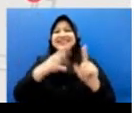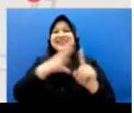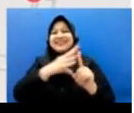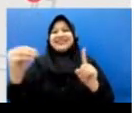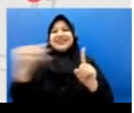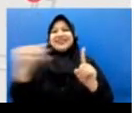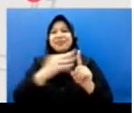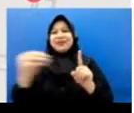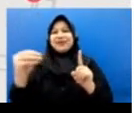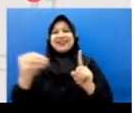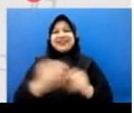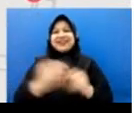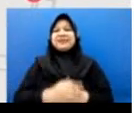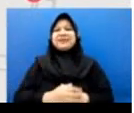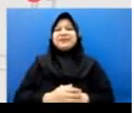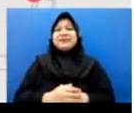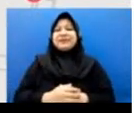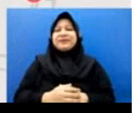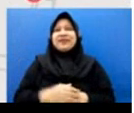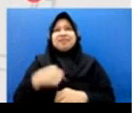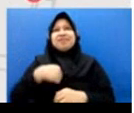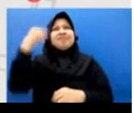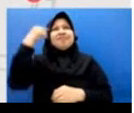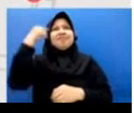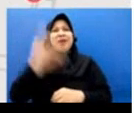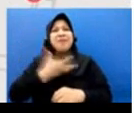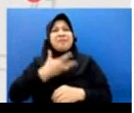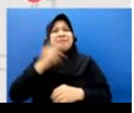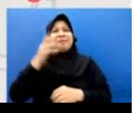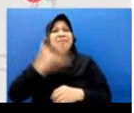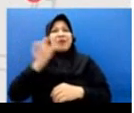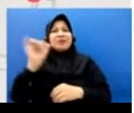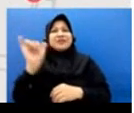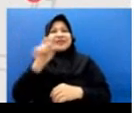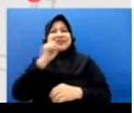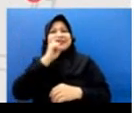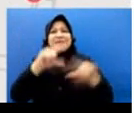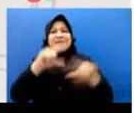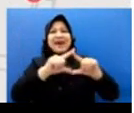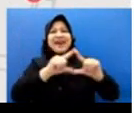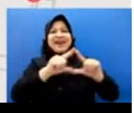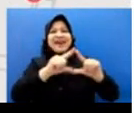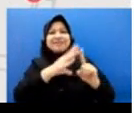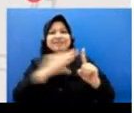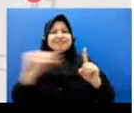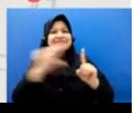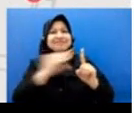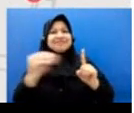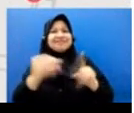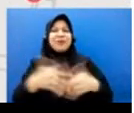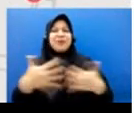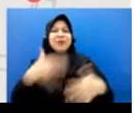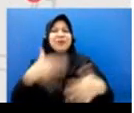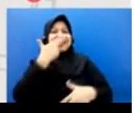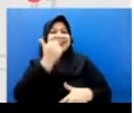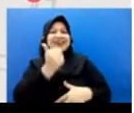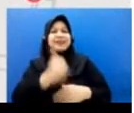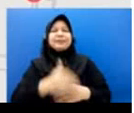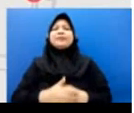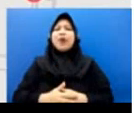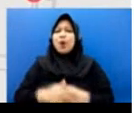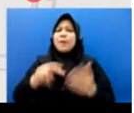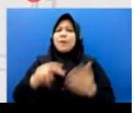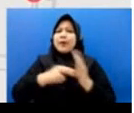Seperti contohnya, saya ingin seperti Pak Adin, wah keren banget itu tuh. Alright, nah langsung aja nih Pak ya, jadi penggunaan teknologi itu membuat orang tua